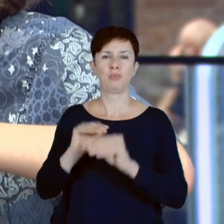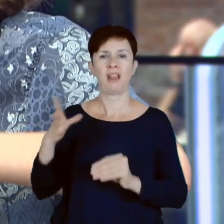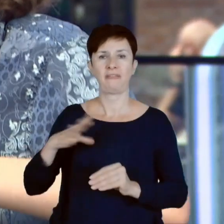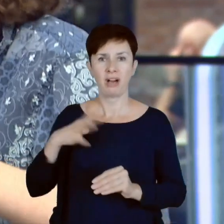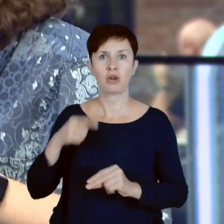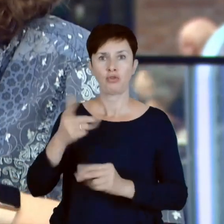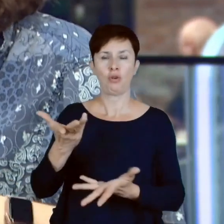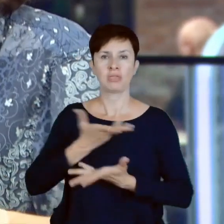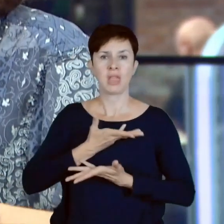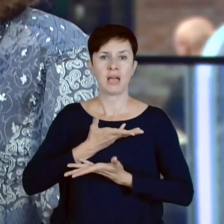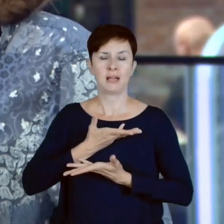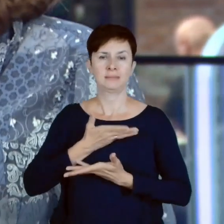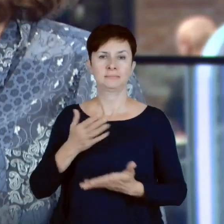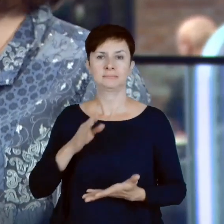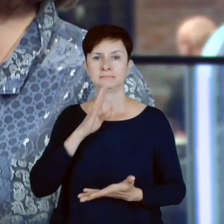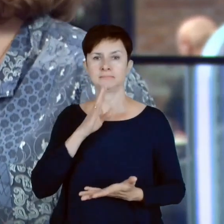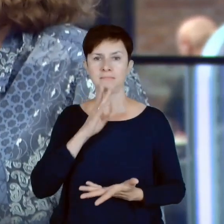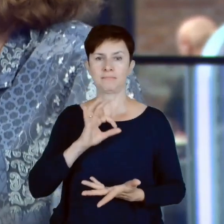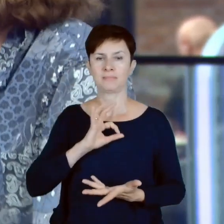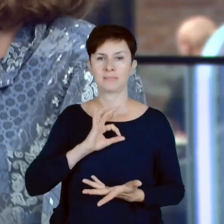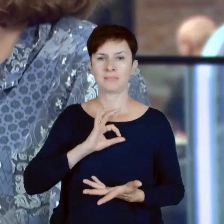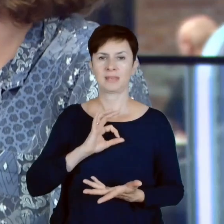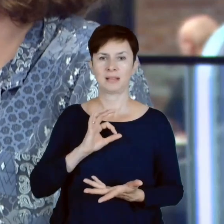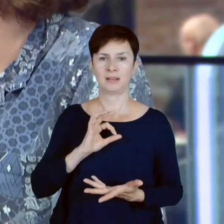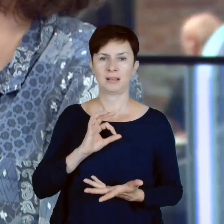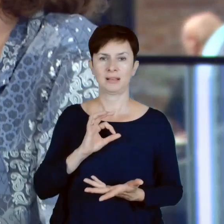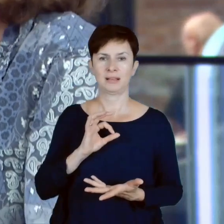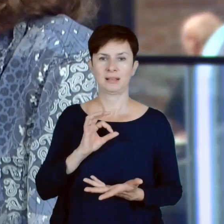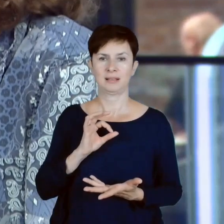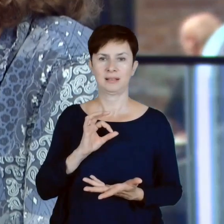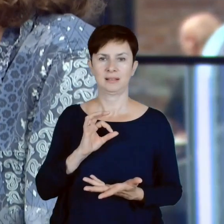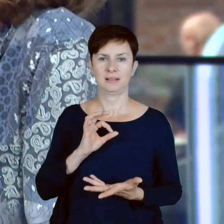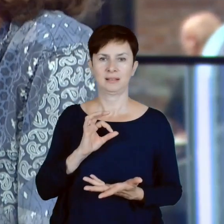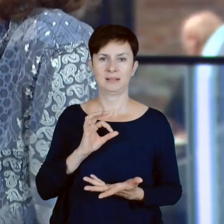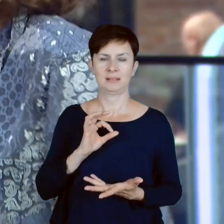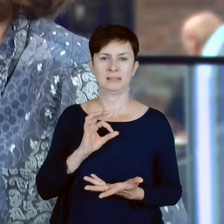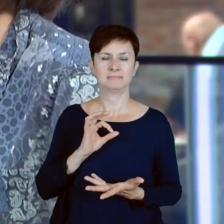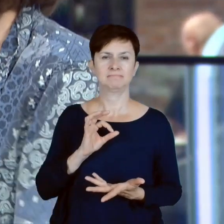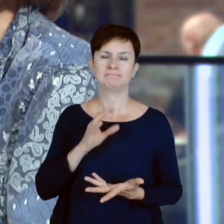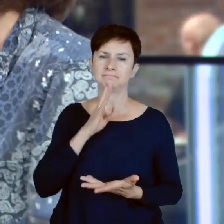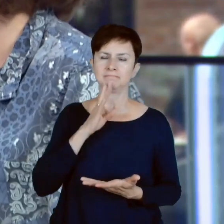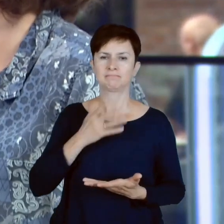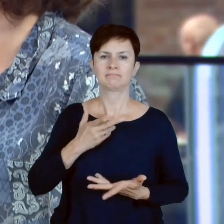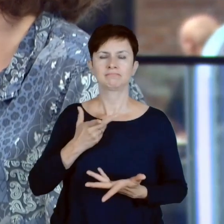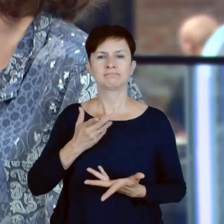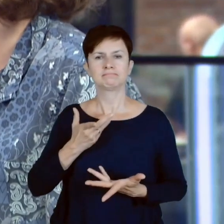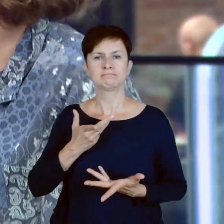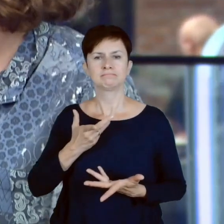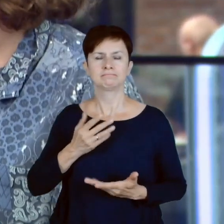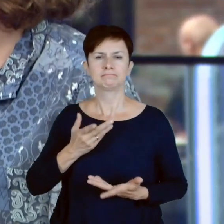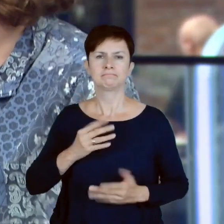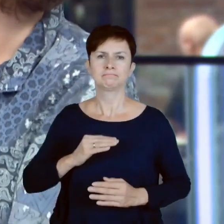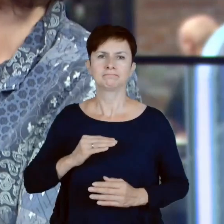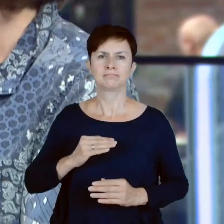taką, moje ulubione kolejne słowo z tych modnych słówek, rezyliencję organizacyjną, ale tak, absolutnie to jest pójście w to i